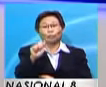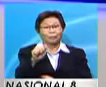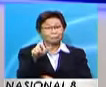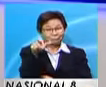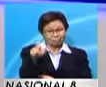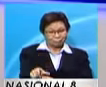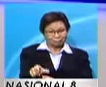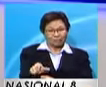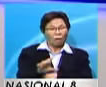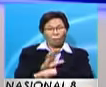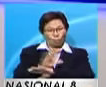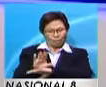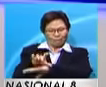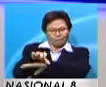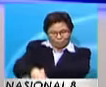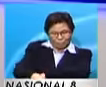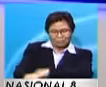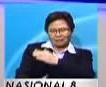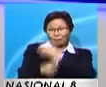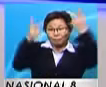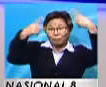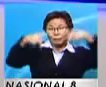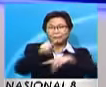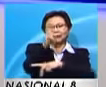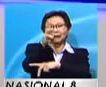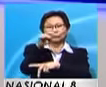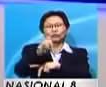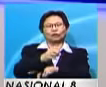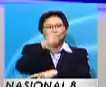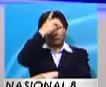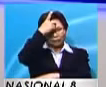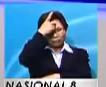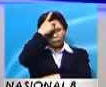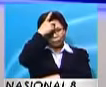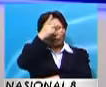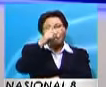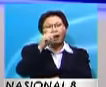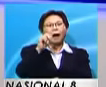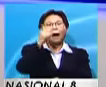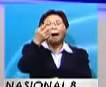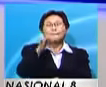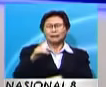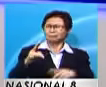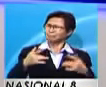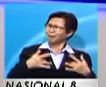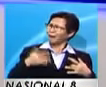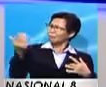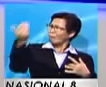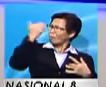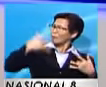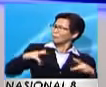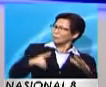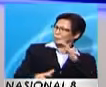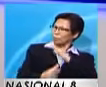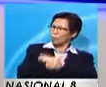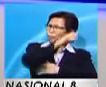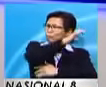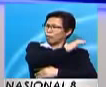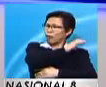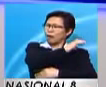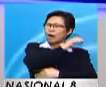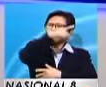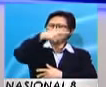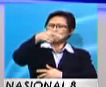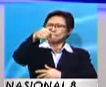bukan calon Pak saat naik presiden amno Datuk Seri Dr Ahmad Zahid Hamidi sekali lagi menafikan bahwa anti-peluru sifat